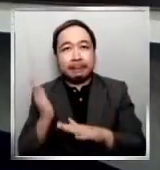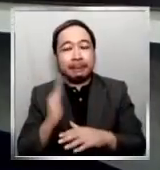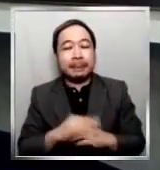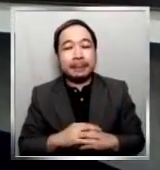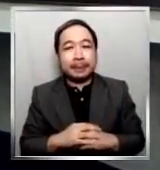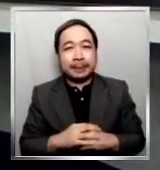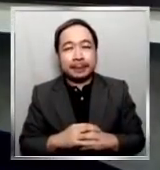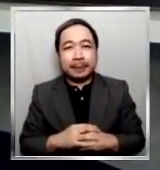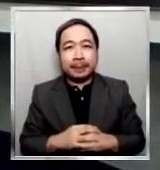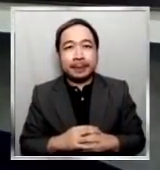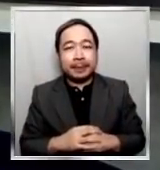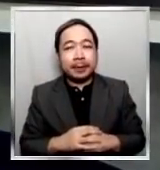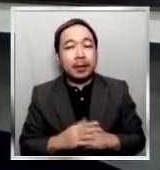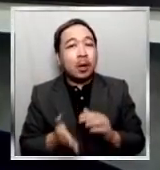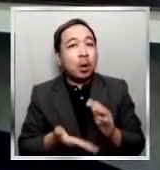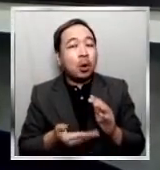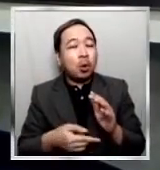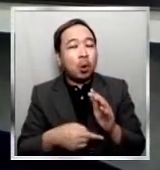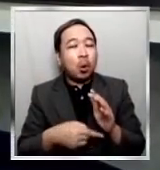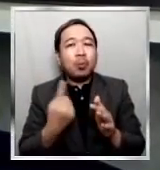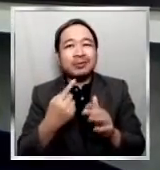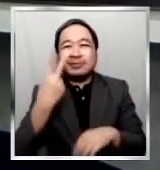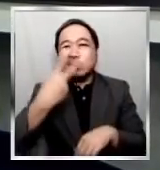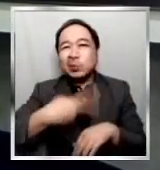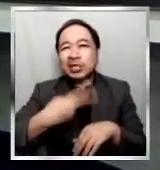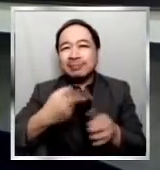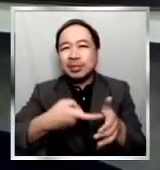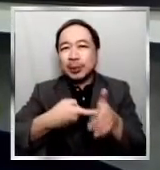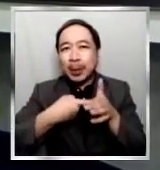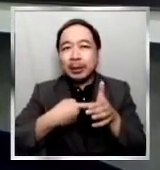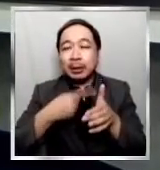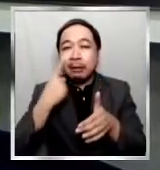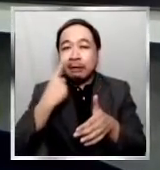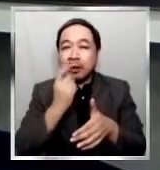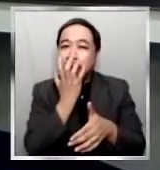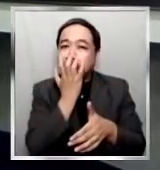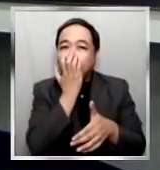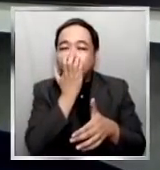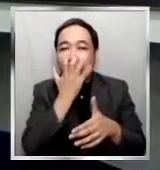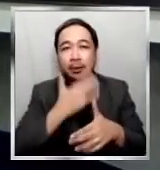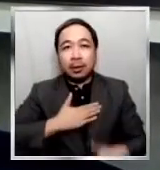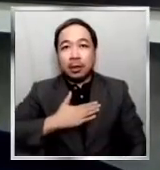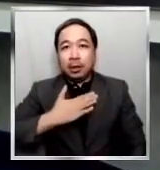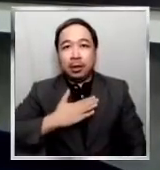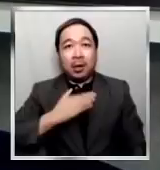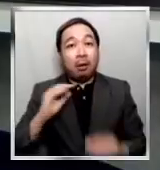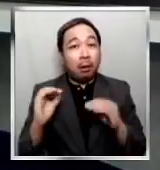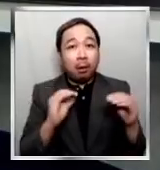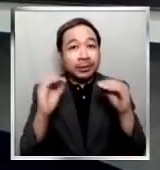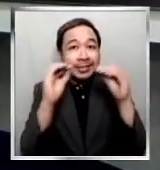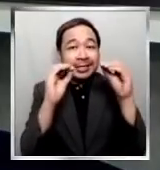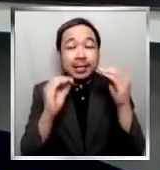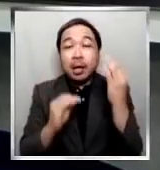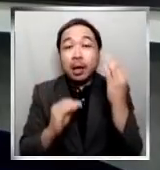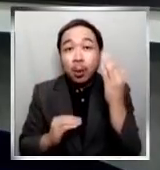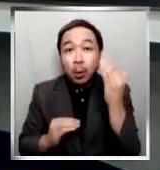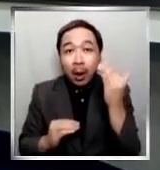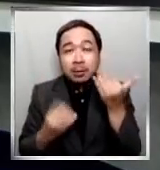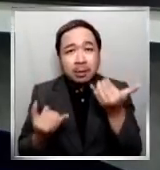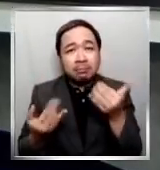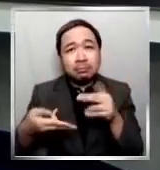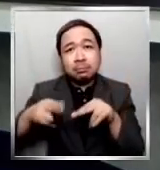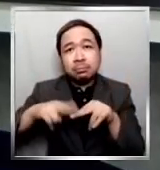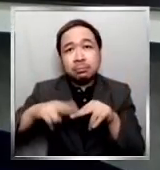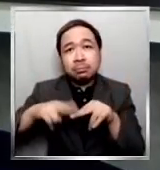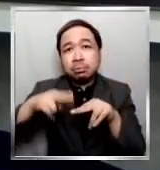Higit doble na po ang pangangailangan o ika nga'y demand para sa oxygen dahil yan sa pagdami ng mga nagkaka-COVID-19. Ang